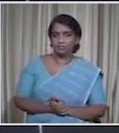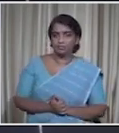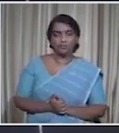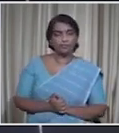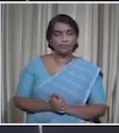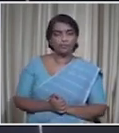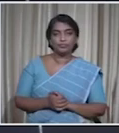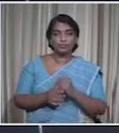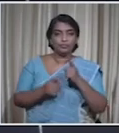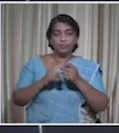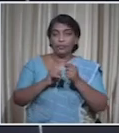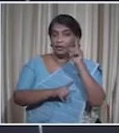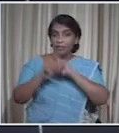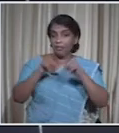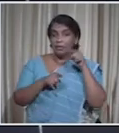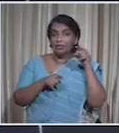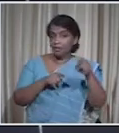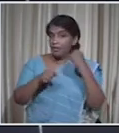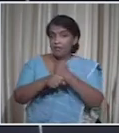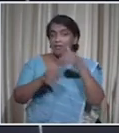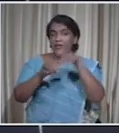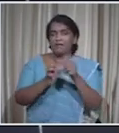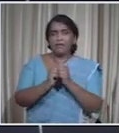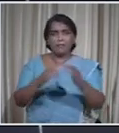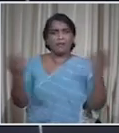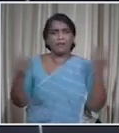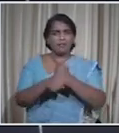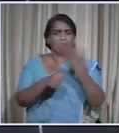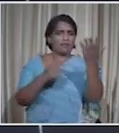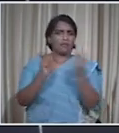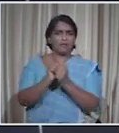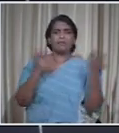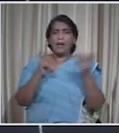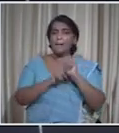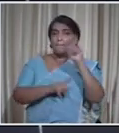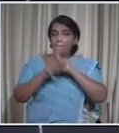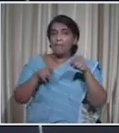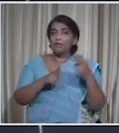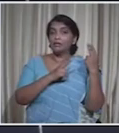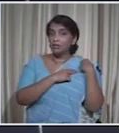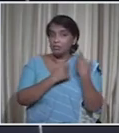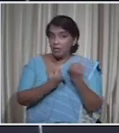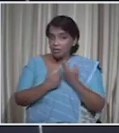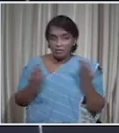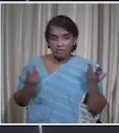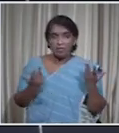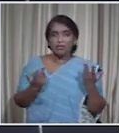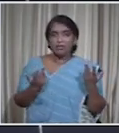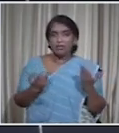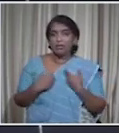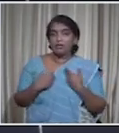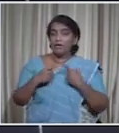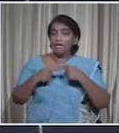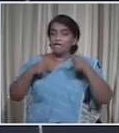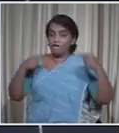විධායකට දැන් කතා කරන්න බැරි විධායකට ක්‍රියා කරන්න බැරි වෙලා තියෙන්නේ පාර්ලිමේන්තුවේ මේ යුතුකම ගත්තේ නැත්නම් අපිට